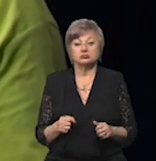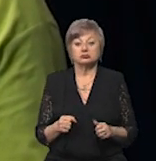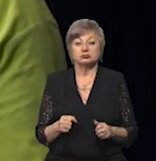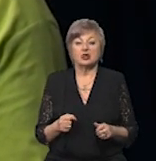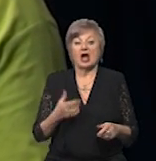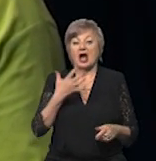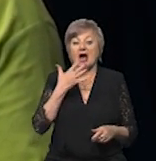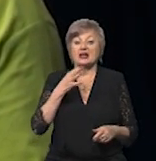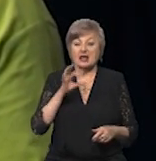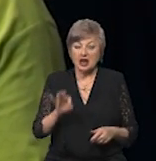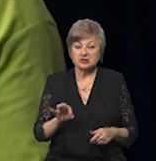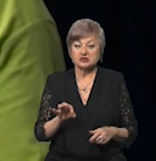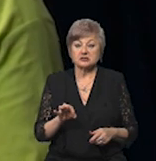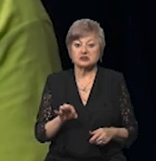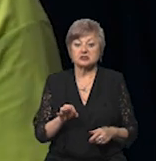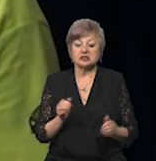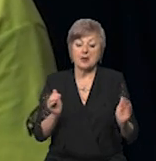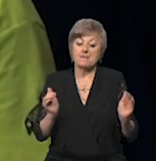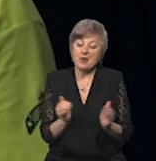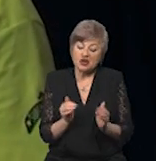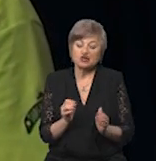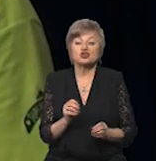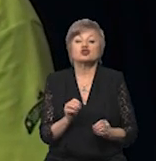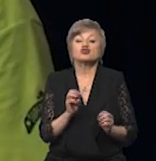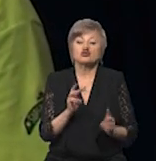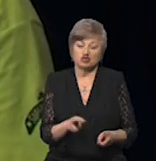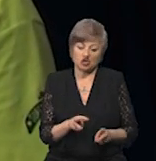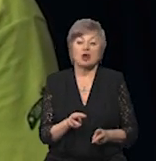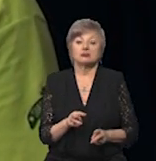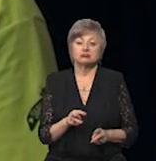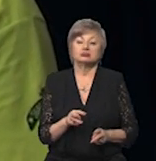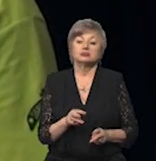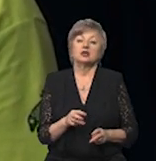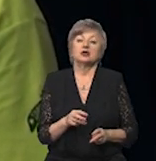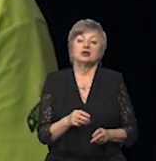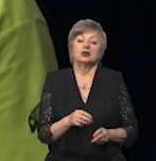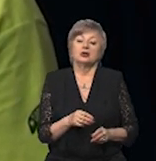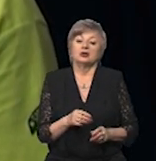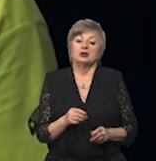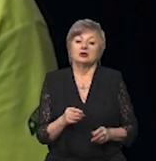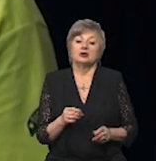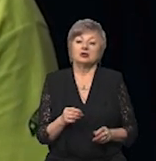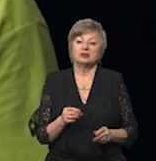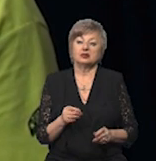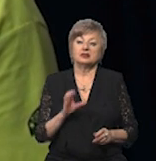зносили яйця менше, ніж це яйцо Епіорніса. Ну,